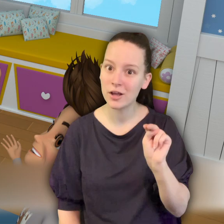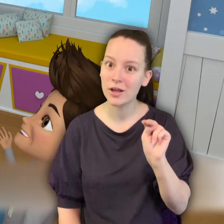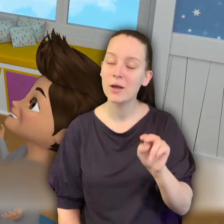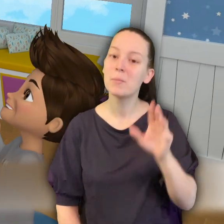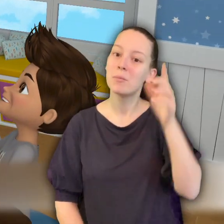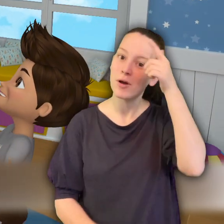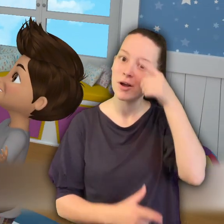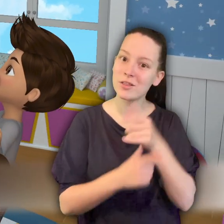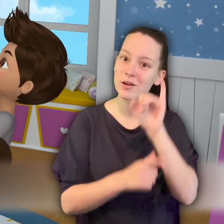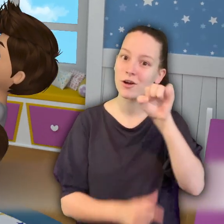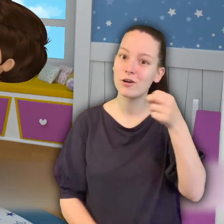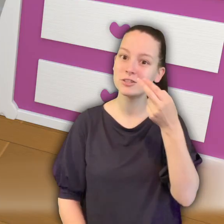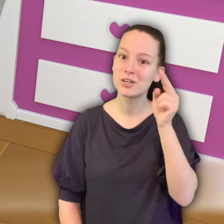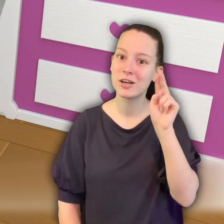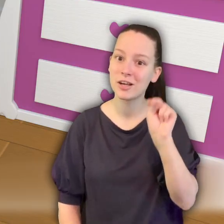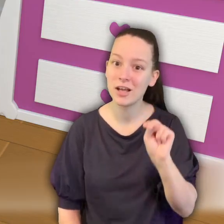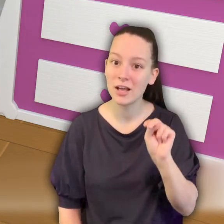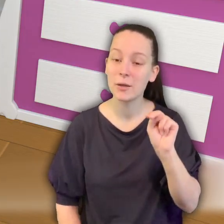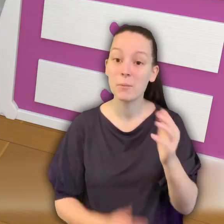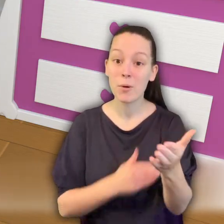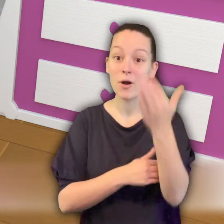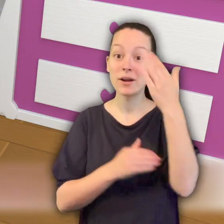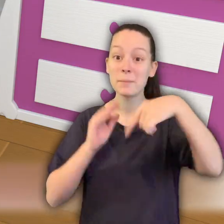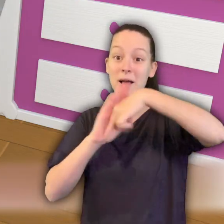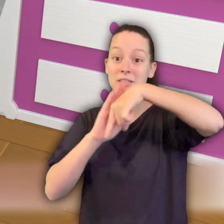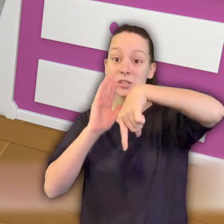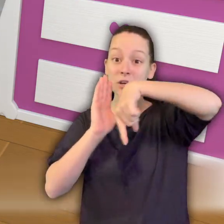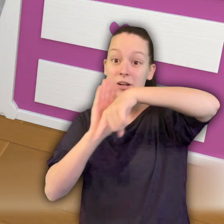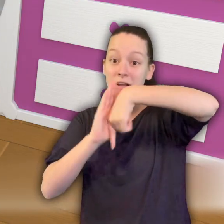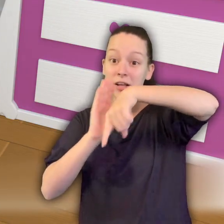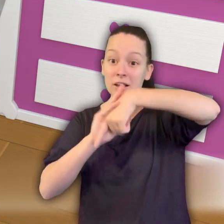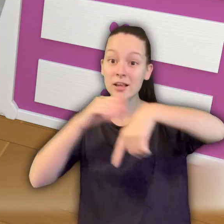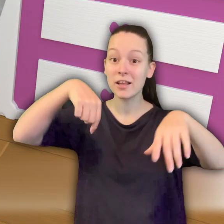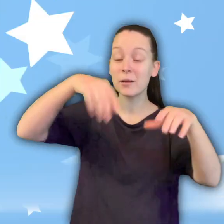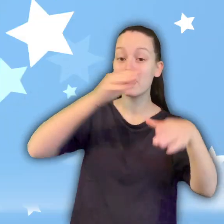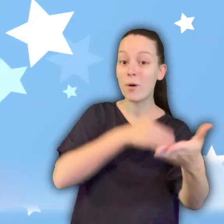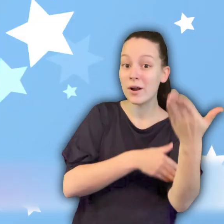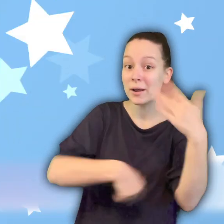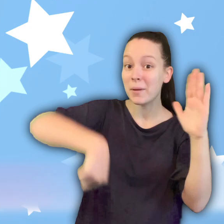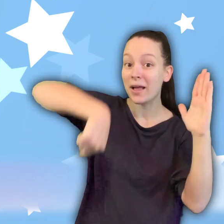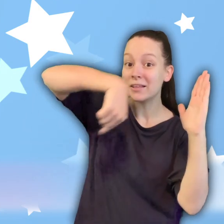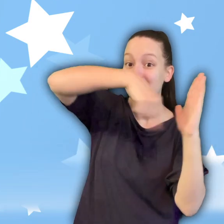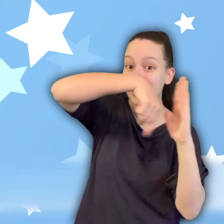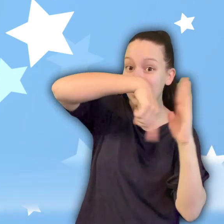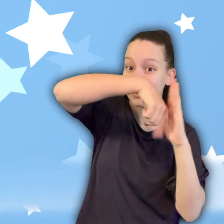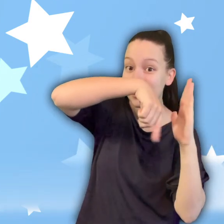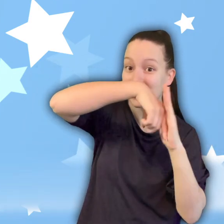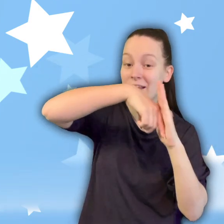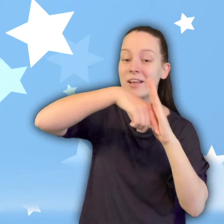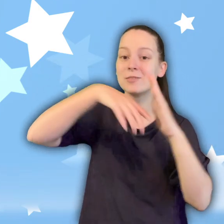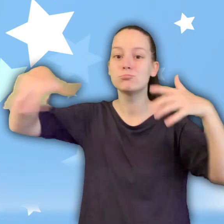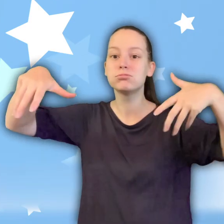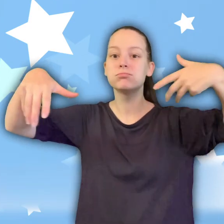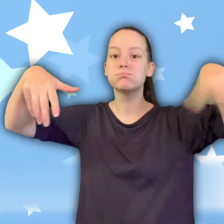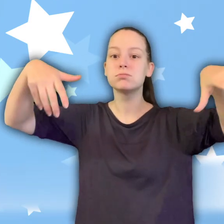BROTHER JOHN MORNING BELLS ARE RINGING MORNING BELLS ARE RINGING